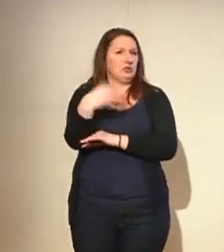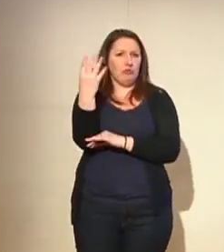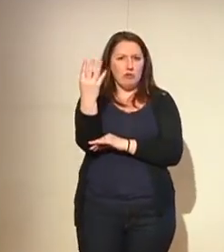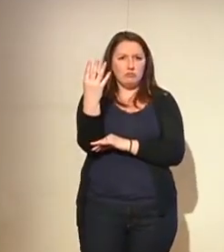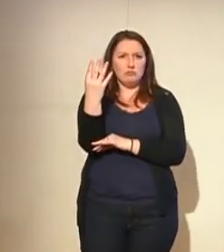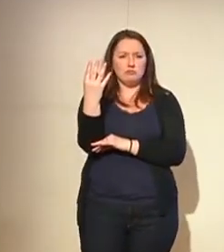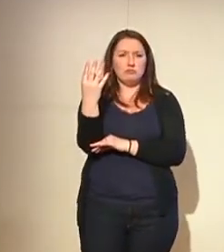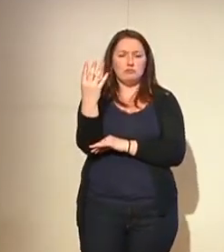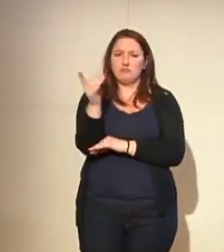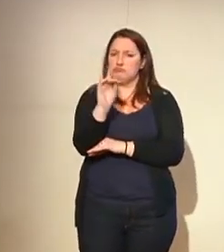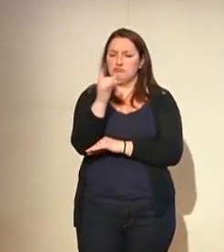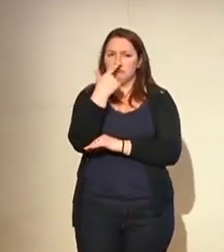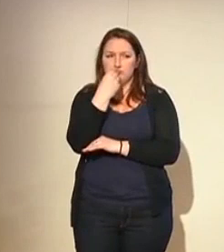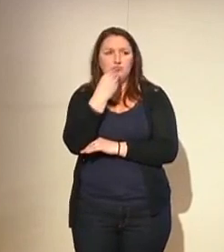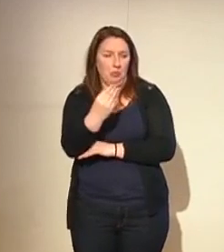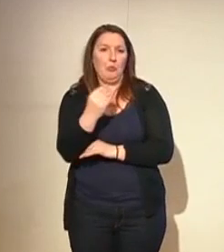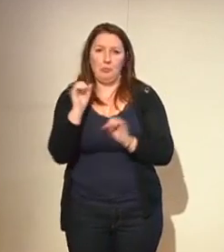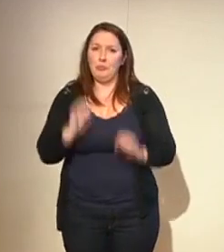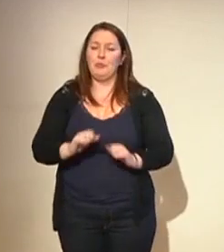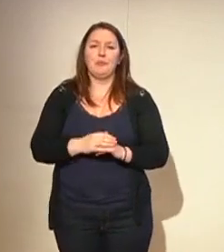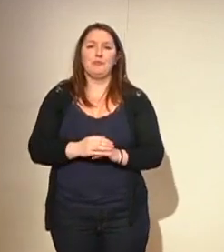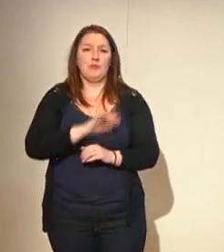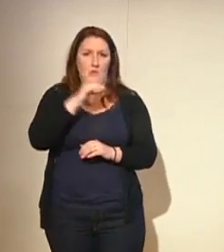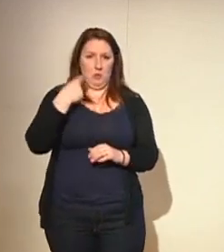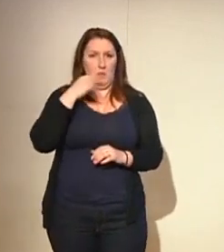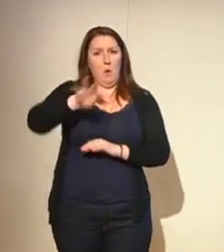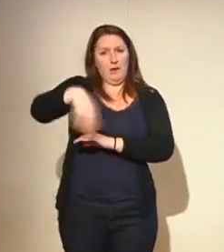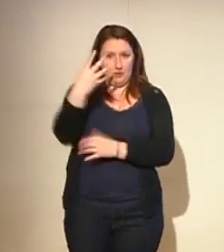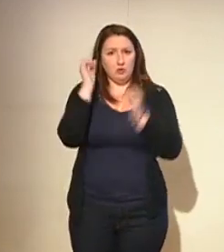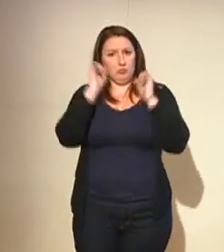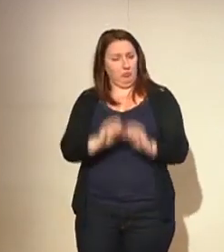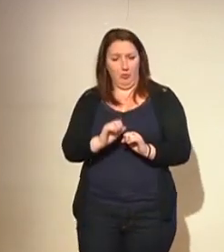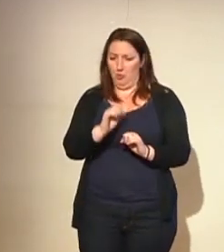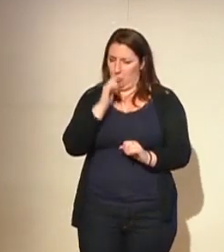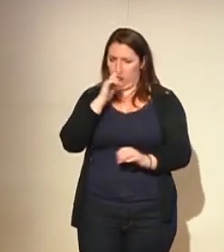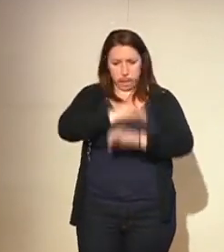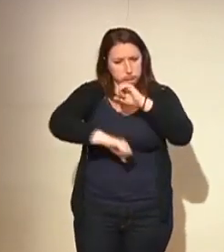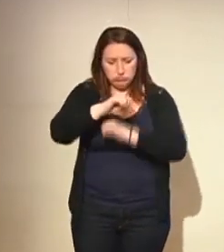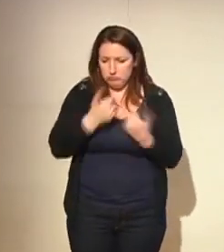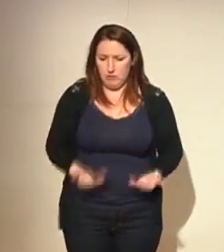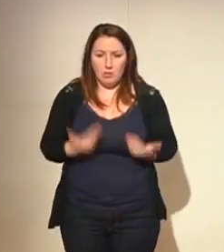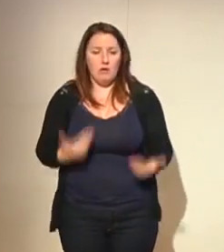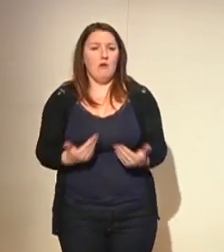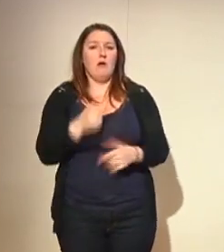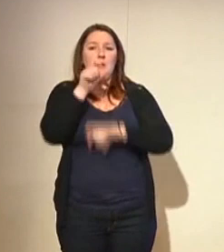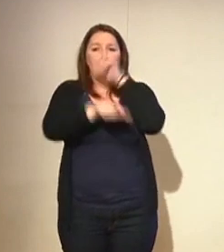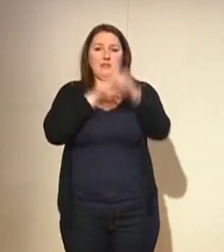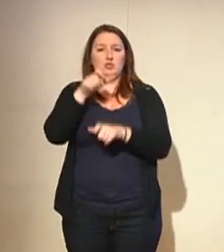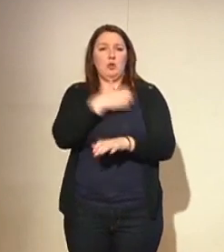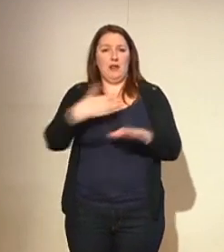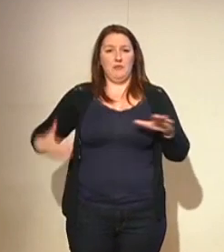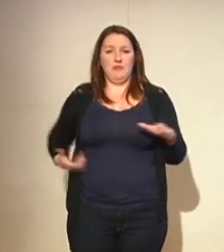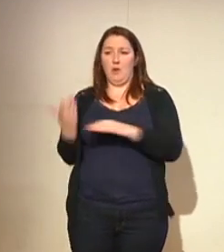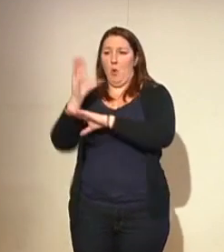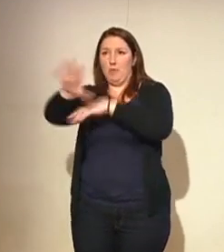14 non je pense que c'est bon donc la 14 nous pouvons y aller il s'agit de la désignation des représentants de la ville auprès des